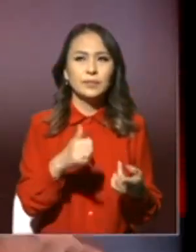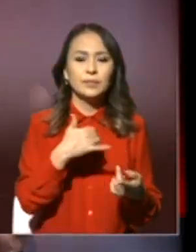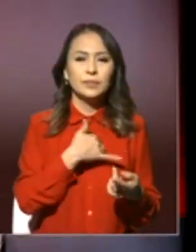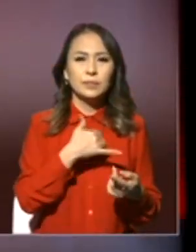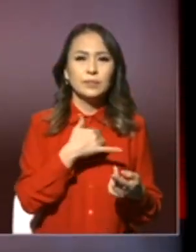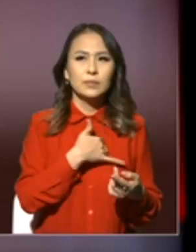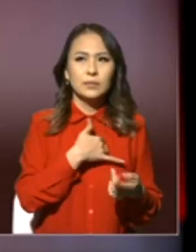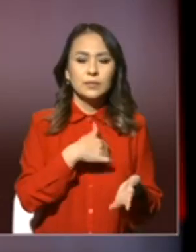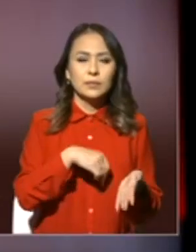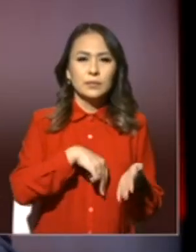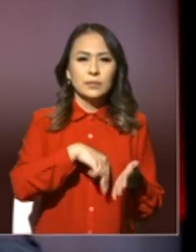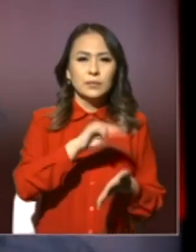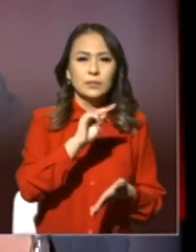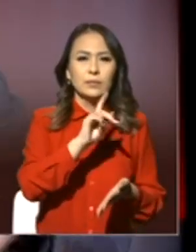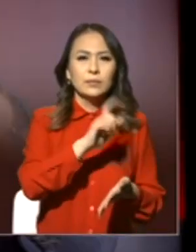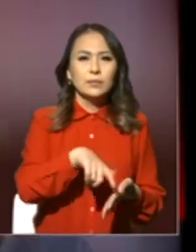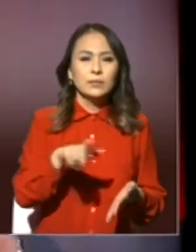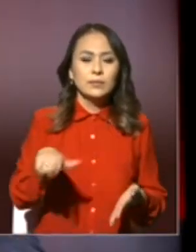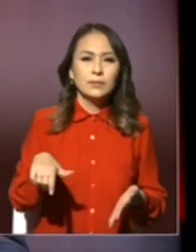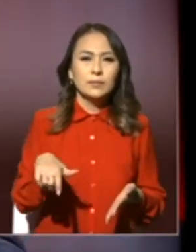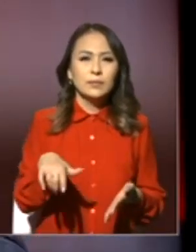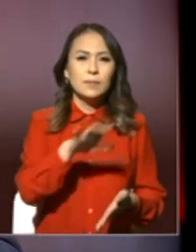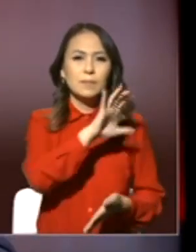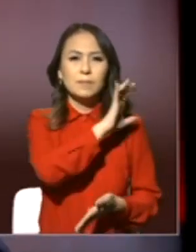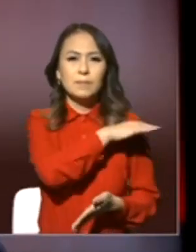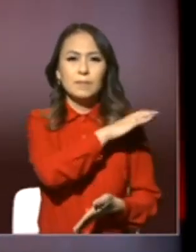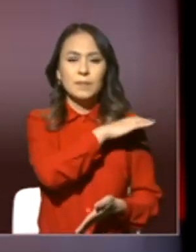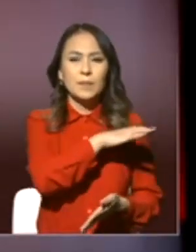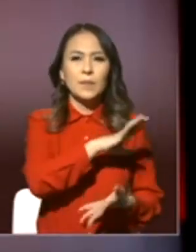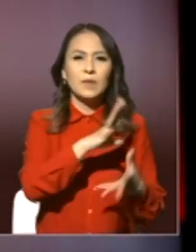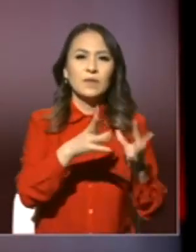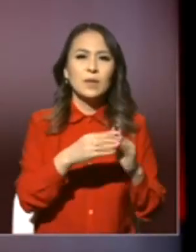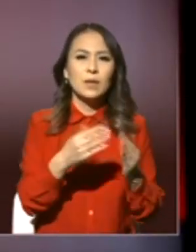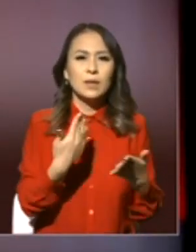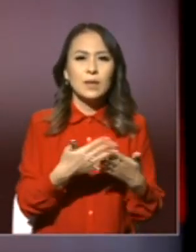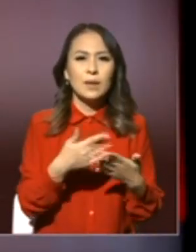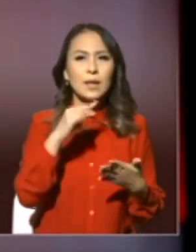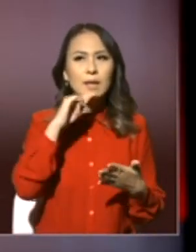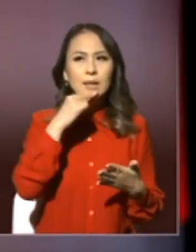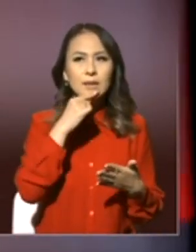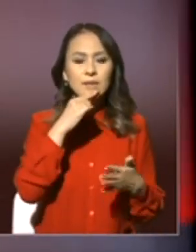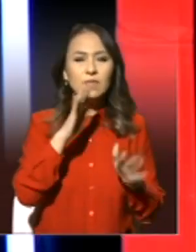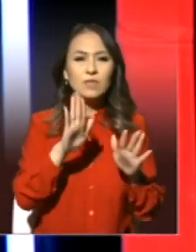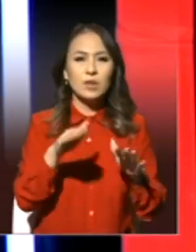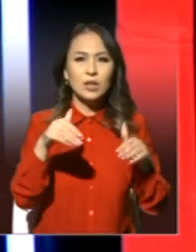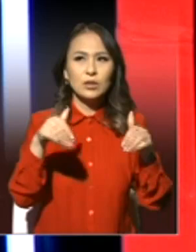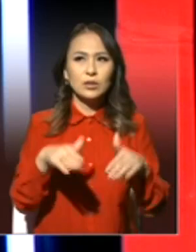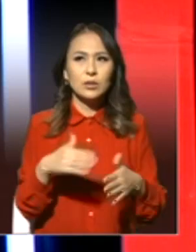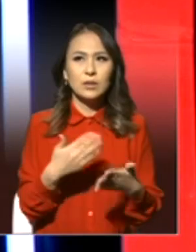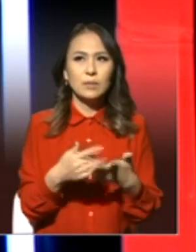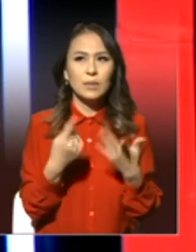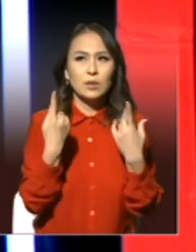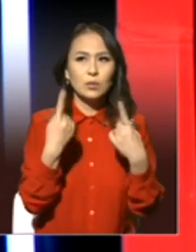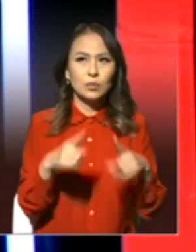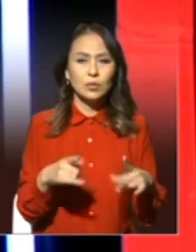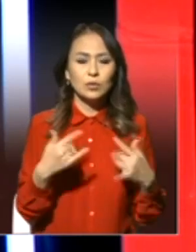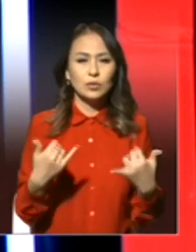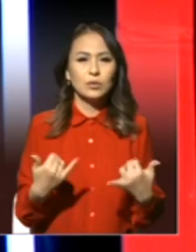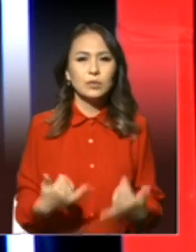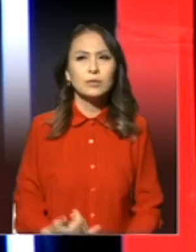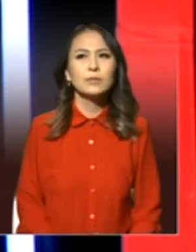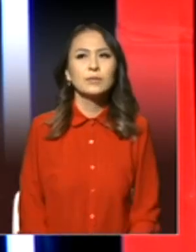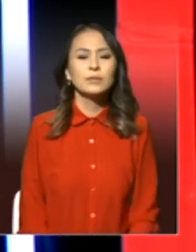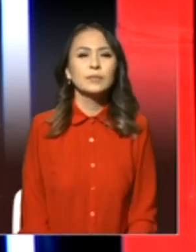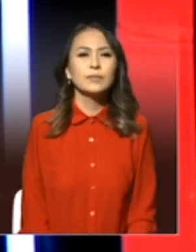анау сатып алушылар Санкт-Петербургтың биржасына алады. Дені сау экономикада негіз осылай жүзеге асырылады, бірақ бізде мүлдем басқаша ғой барлығы.